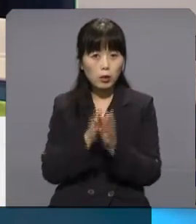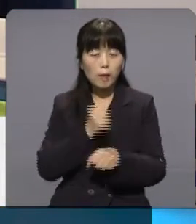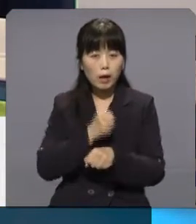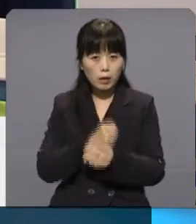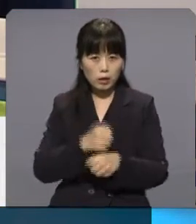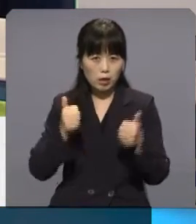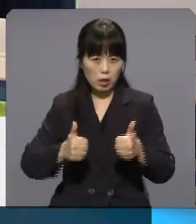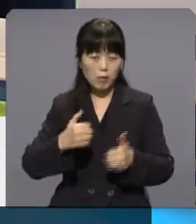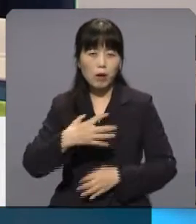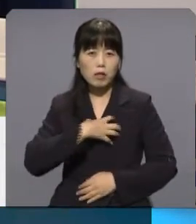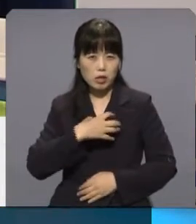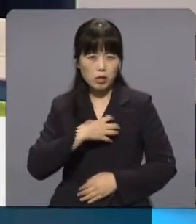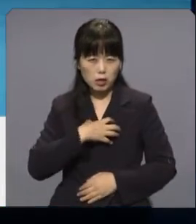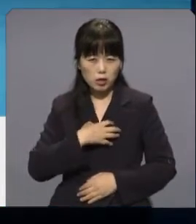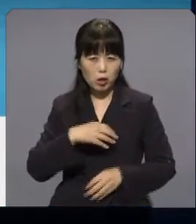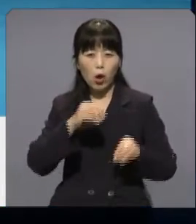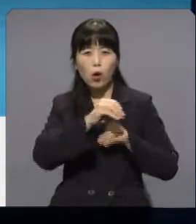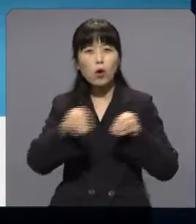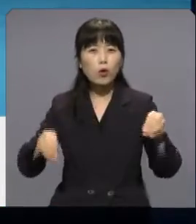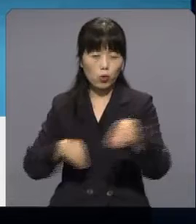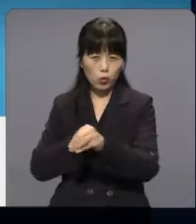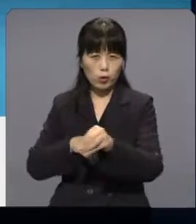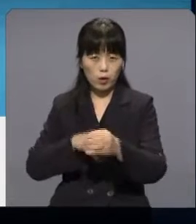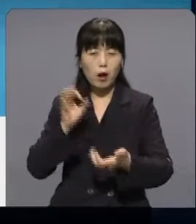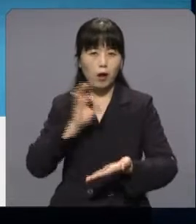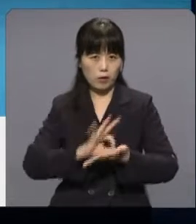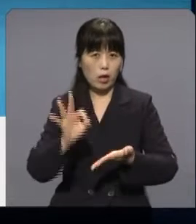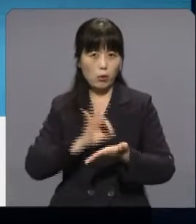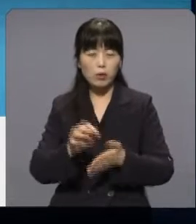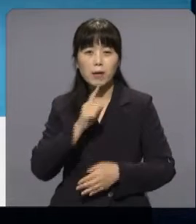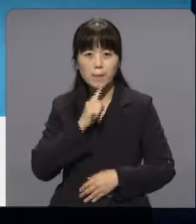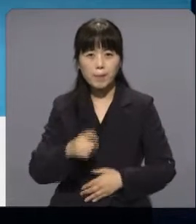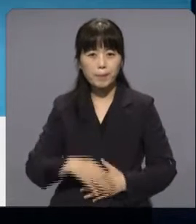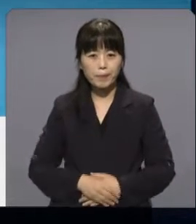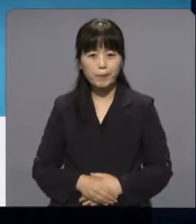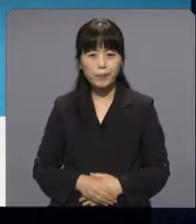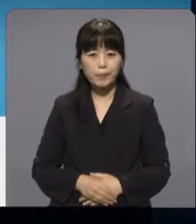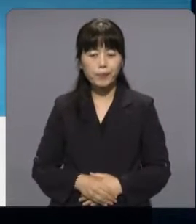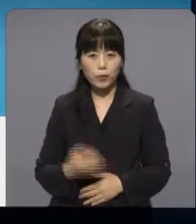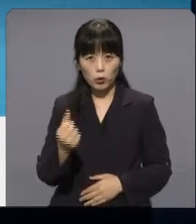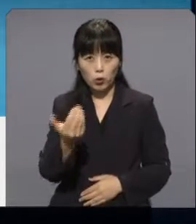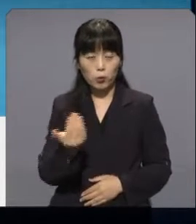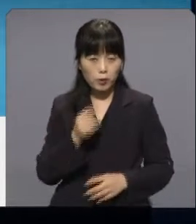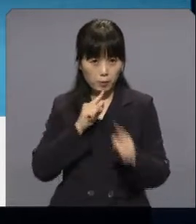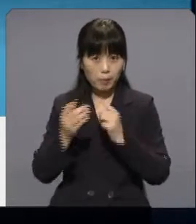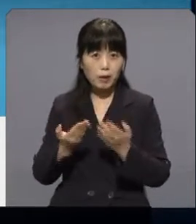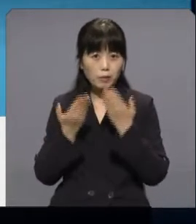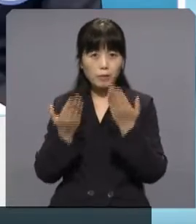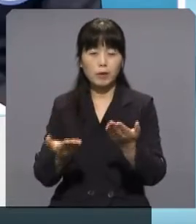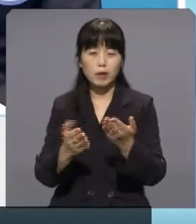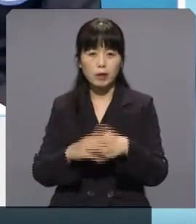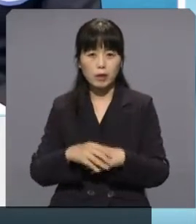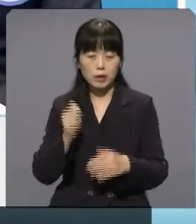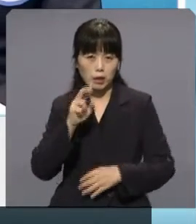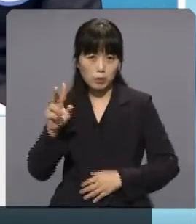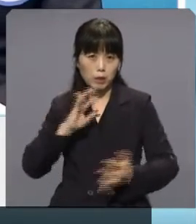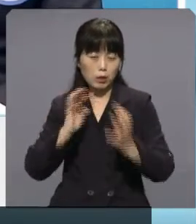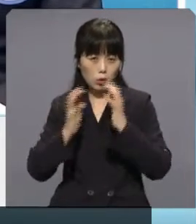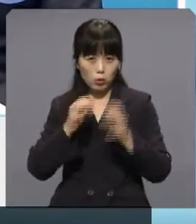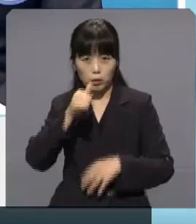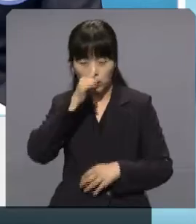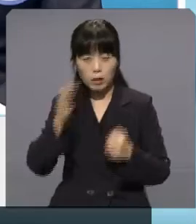사법 리스크 프레임을 역으로 활용하겠다는 거죠. 예, 그러니까 조금 전에도 말씀드렸듯이 뭐 TV 토론